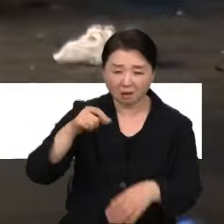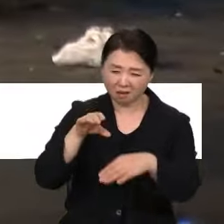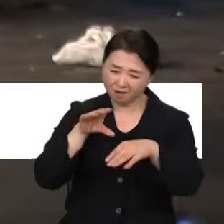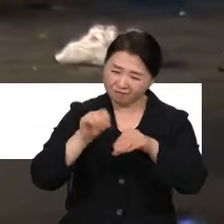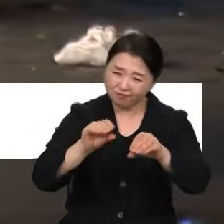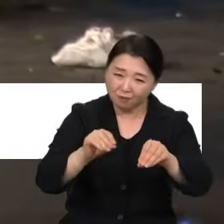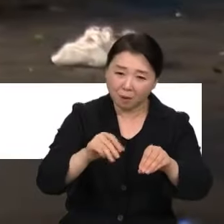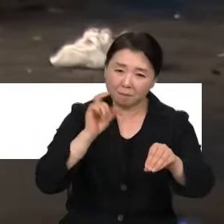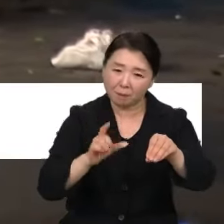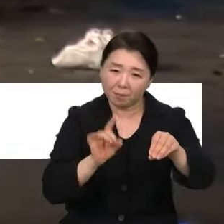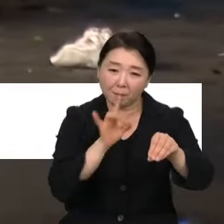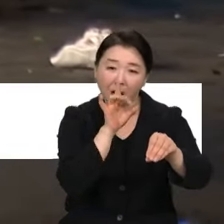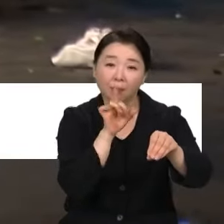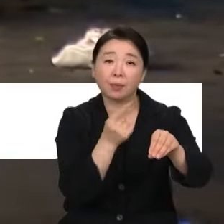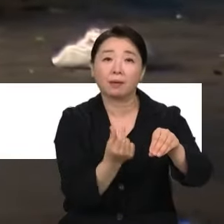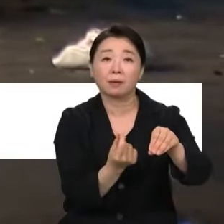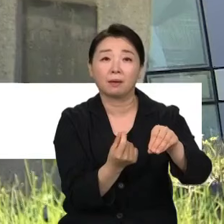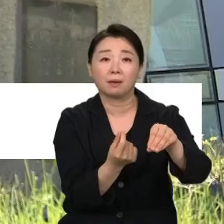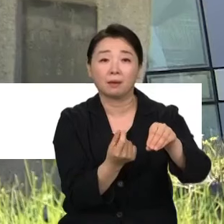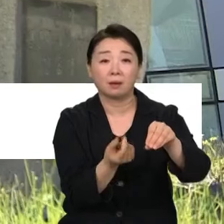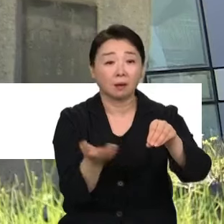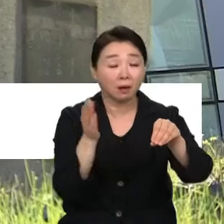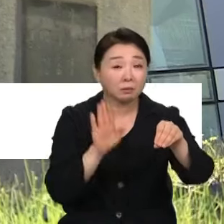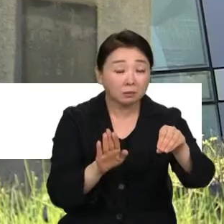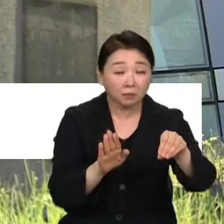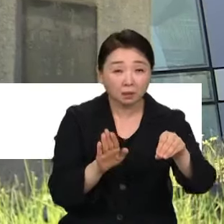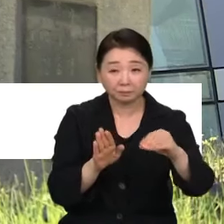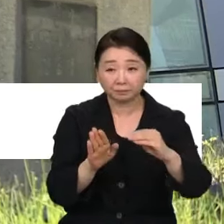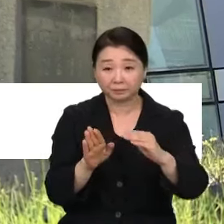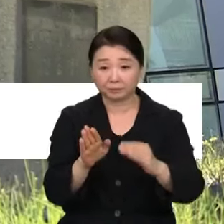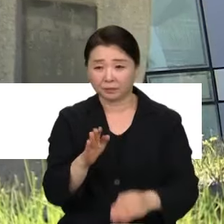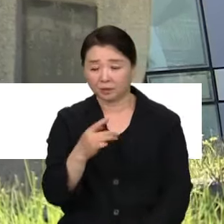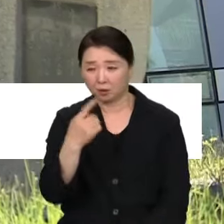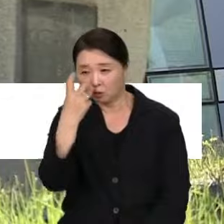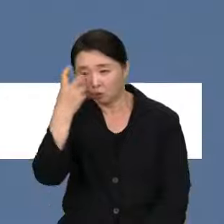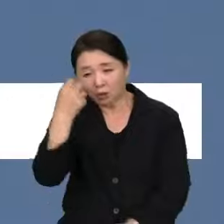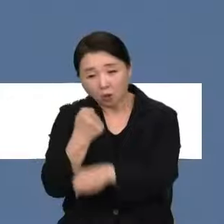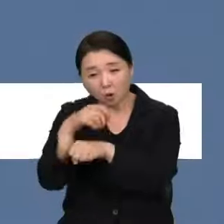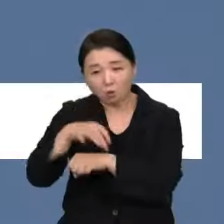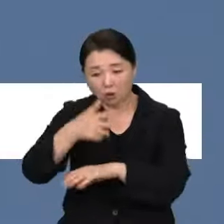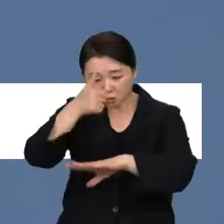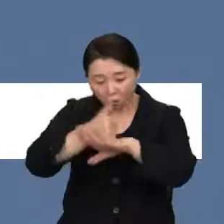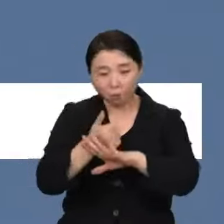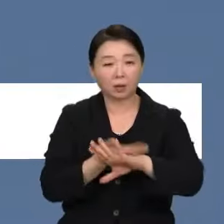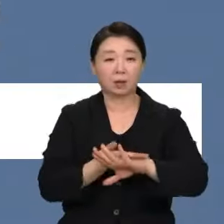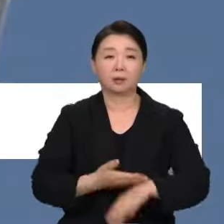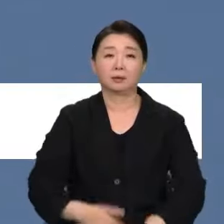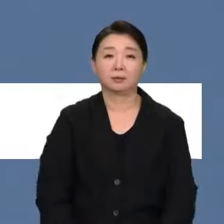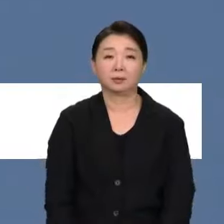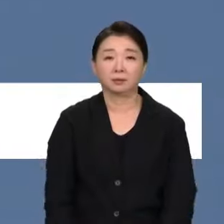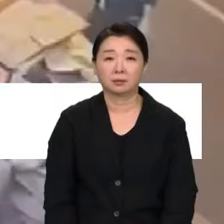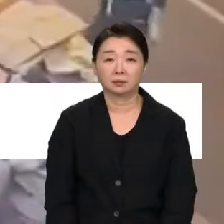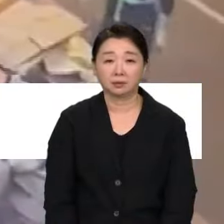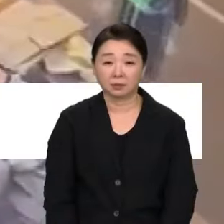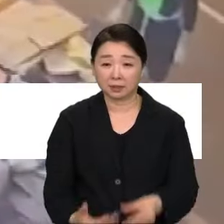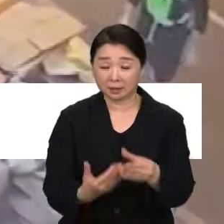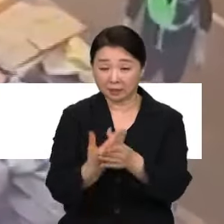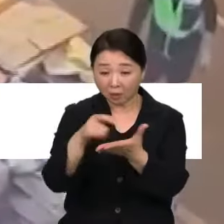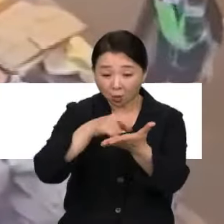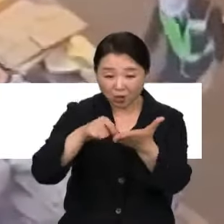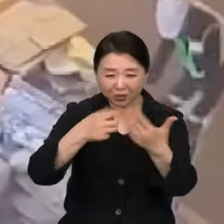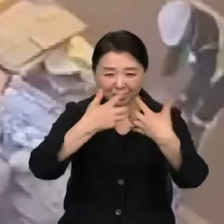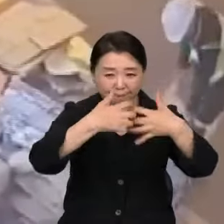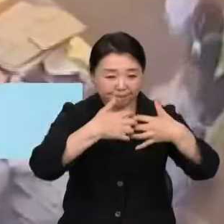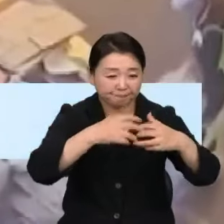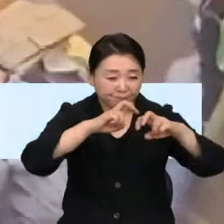딱딱했다고 진술한 겁니다 하지만 국립과학 수사 연구원의 감정 결과는 달랐습니다 사고 기록 장치를